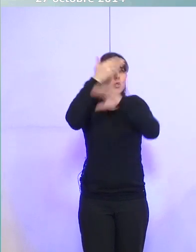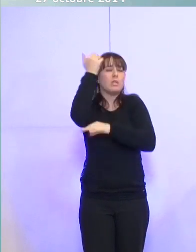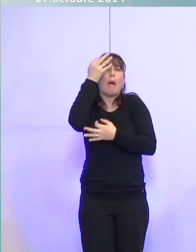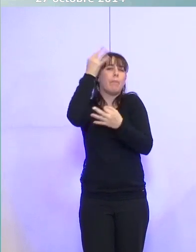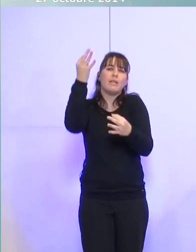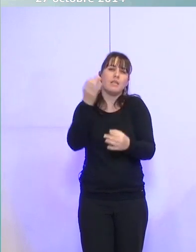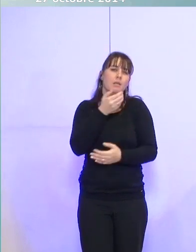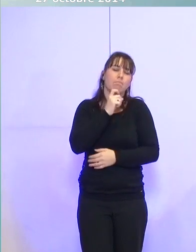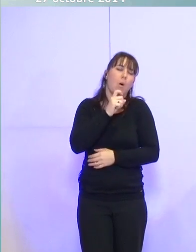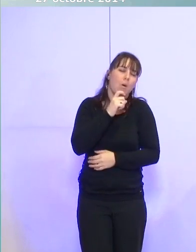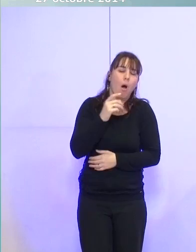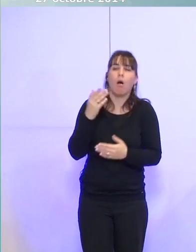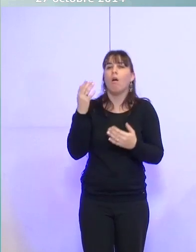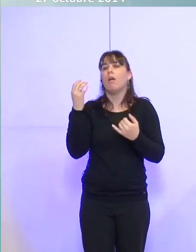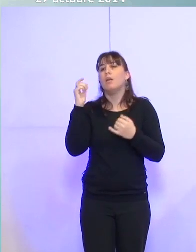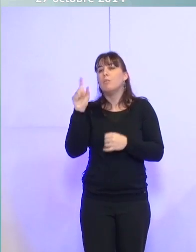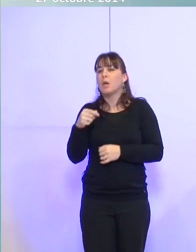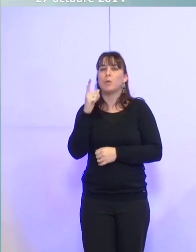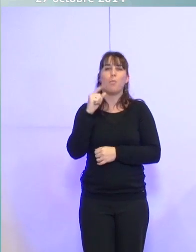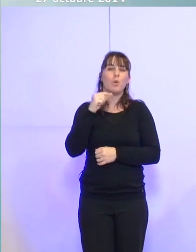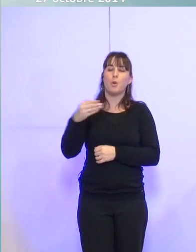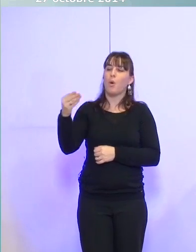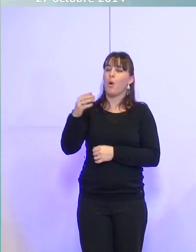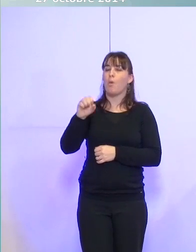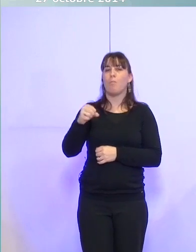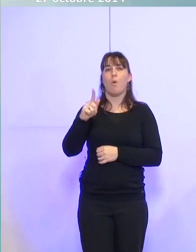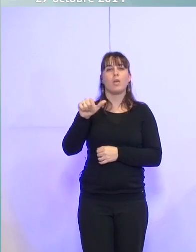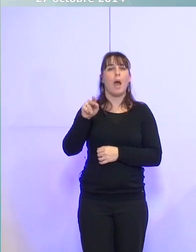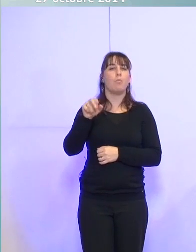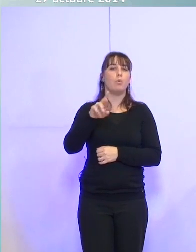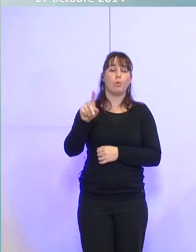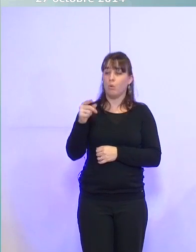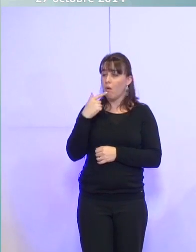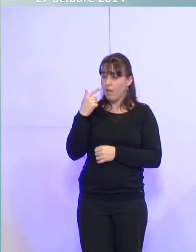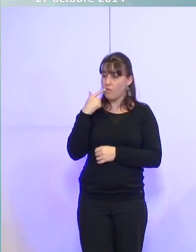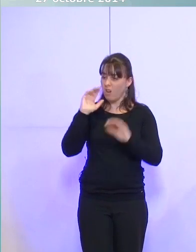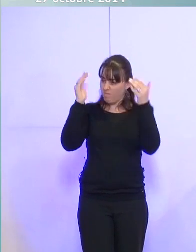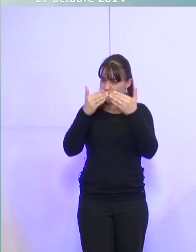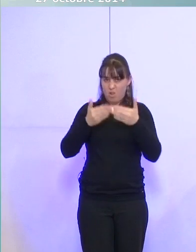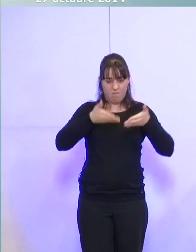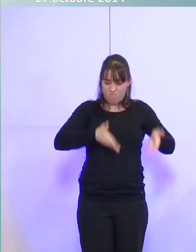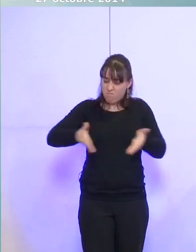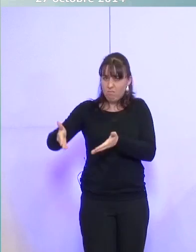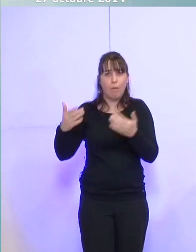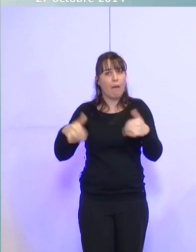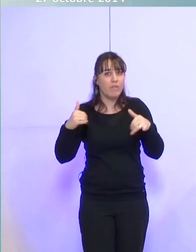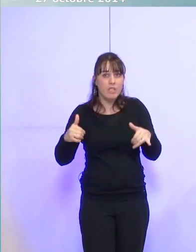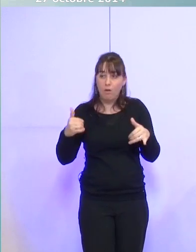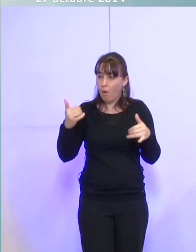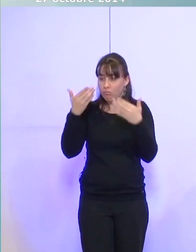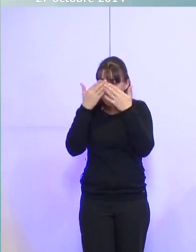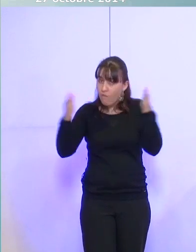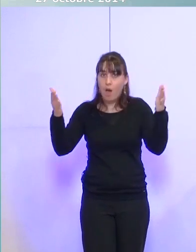précis, et visiblement, si j'entends M. Mongaburu ce soir, les choses sont encore ouvertes, Dont acte. Et nous verrons bien à ce